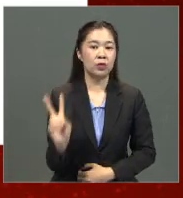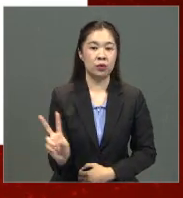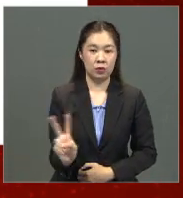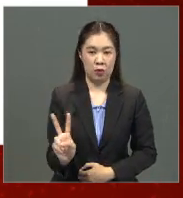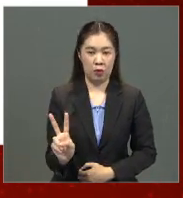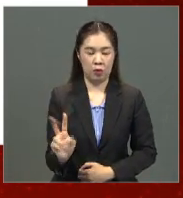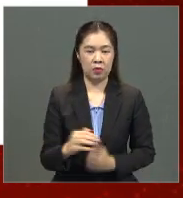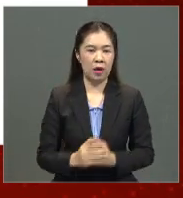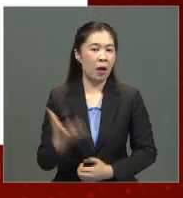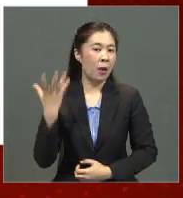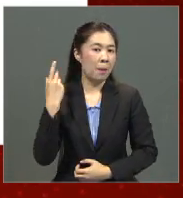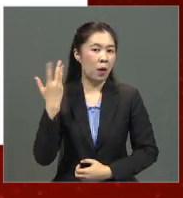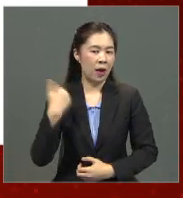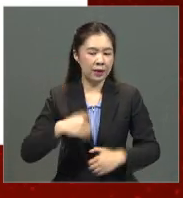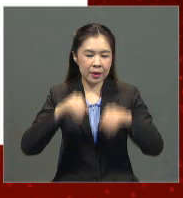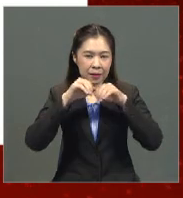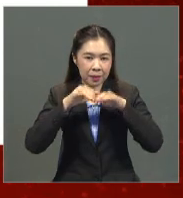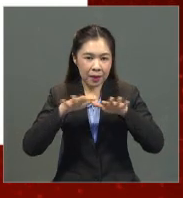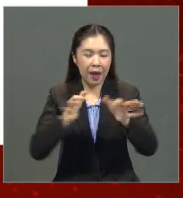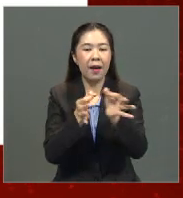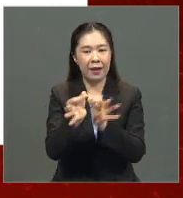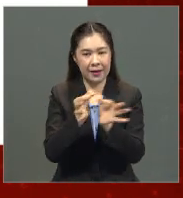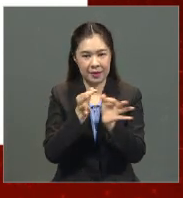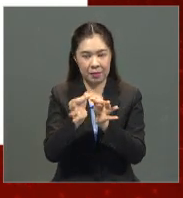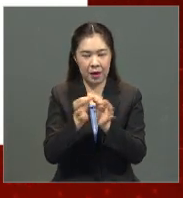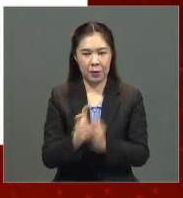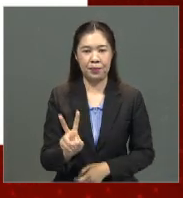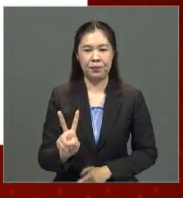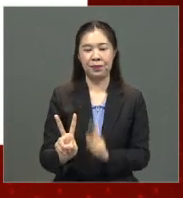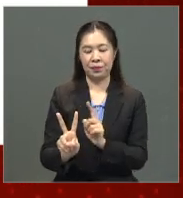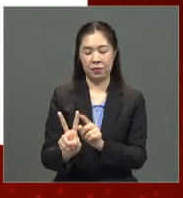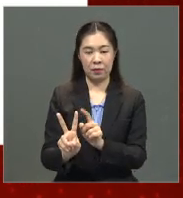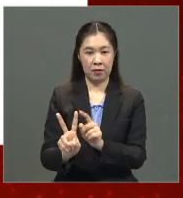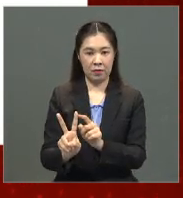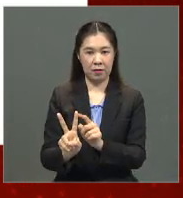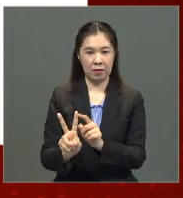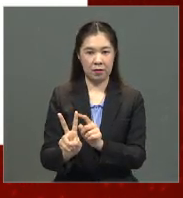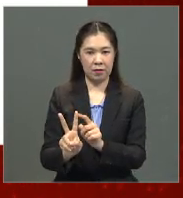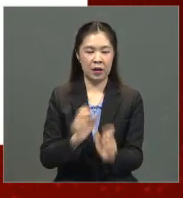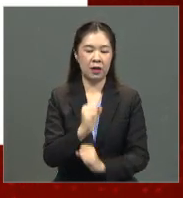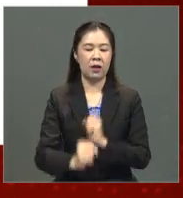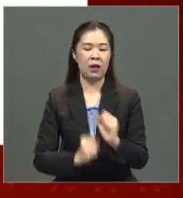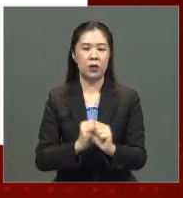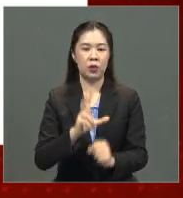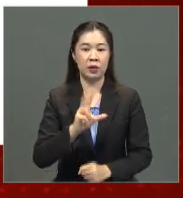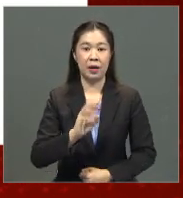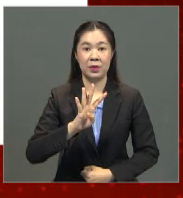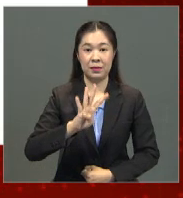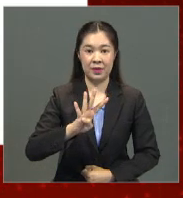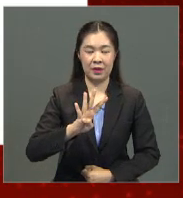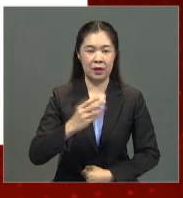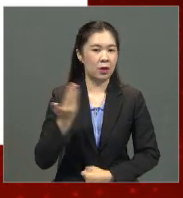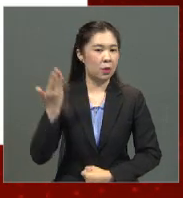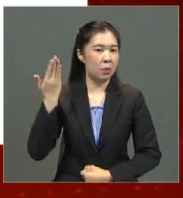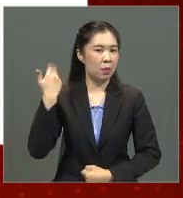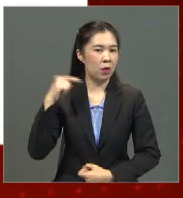เมื่อวานนี้ที่กรมควบคุมโลกมีการแถลงรายละเอียดที่แจ้งไปแล้วนะครับรายแรกเนี่ยเป็นผู้หญิงนะครับอายุ 34ปีเคยทำงาน